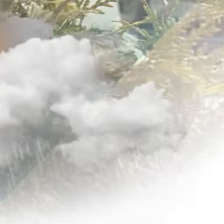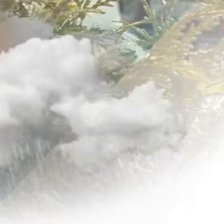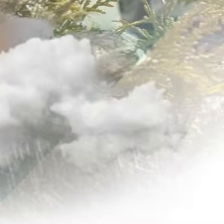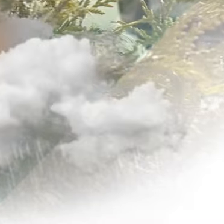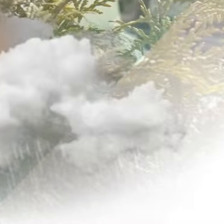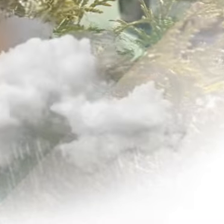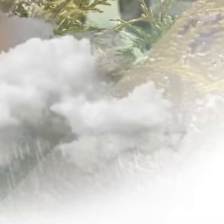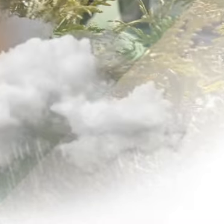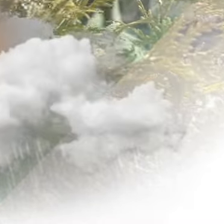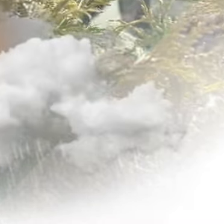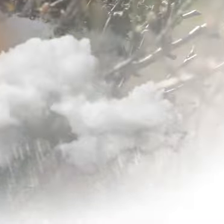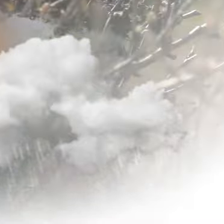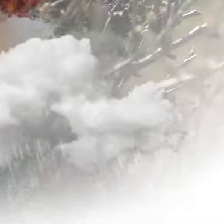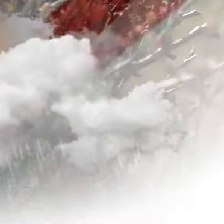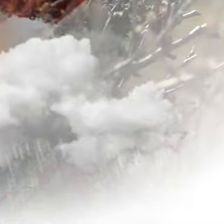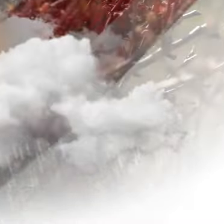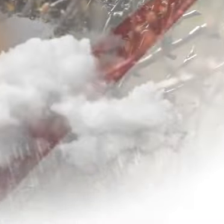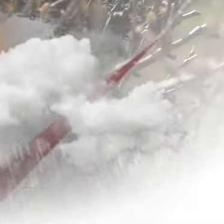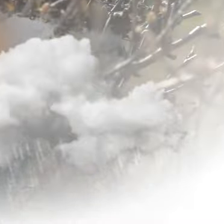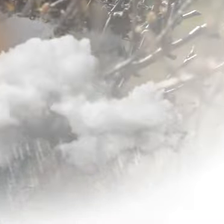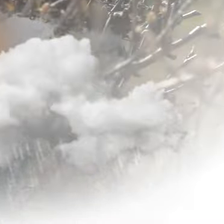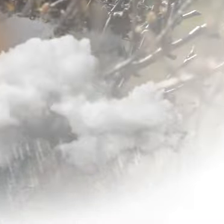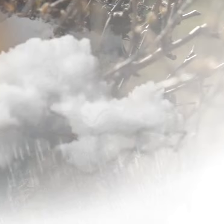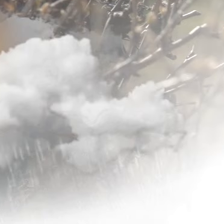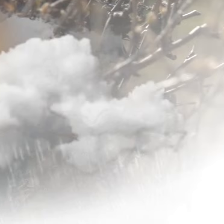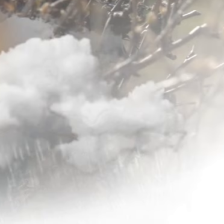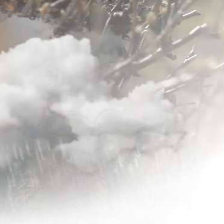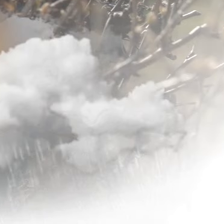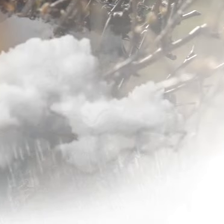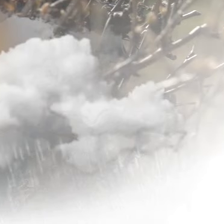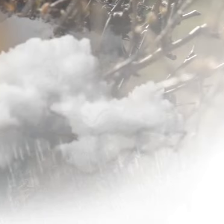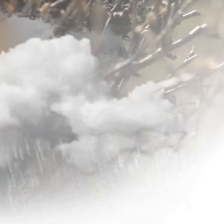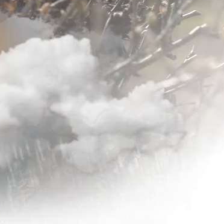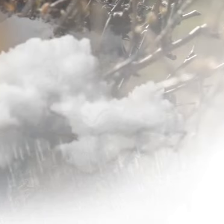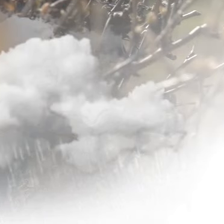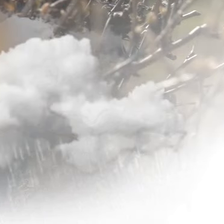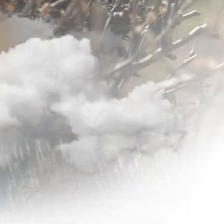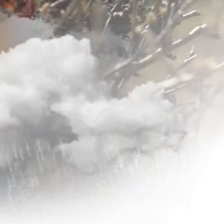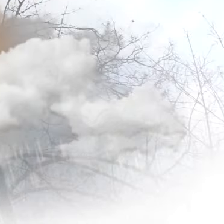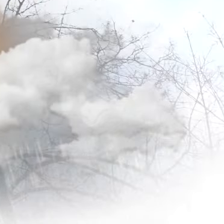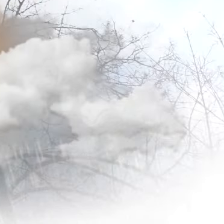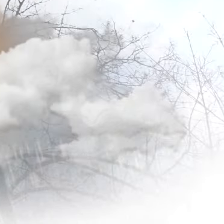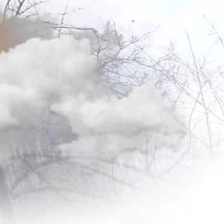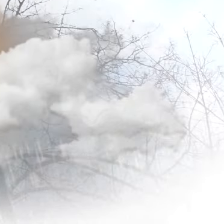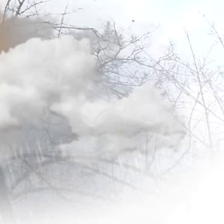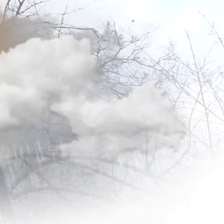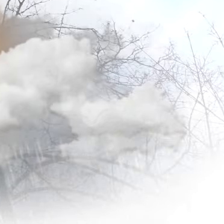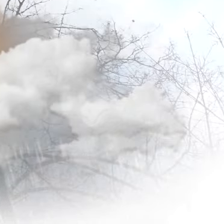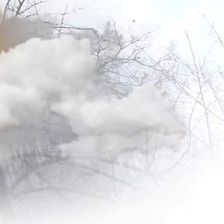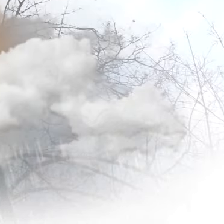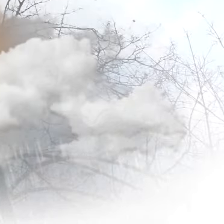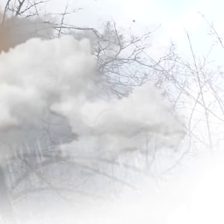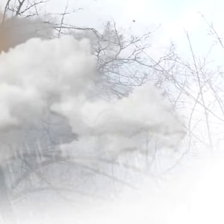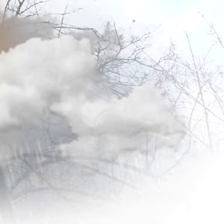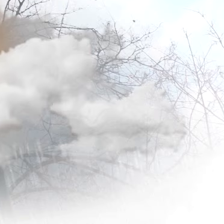ціск 736 міліметраў ртутнага слупка. Вільготнасць паветра каля 72%